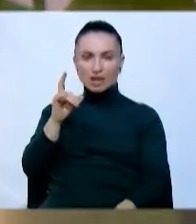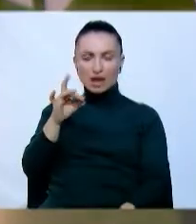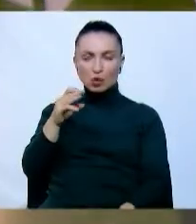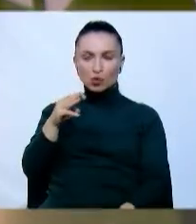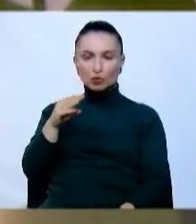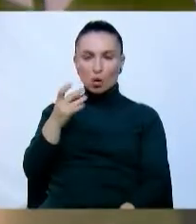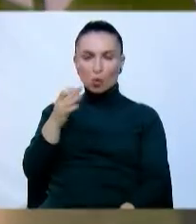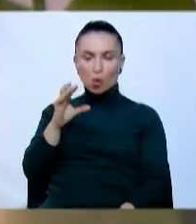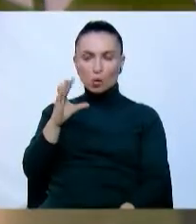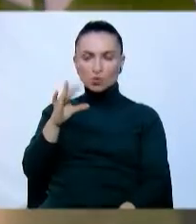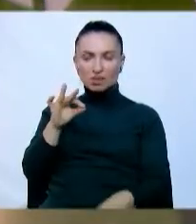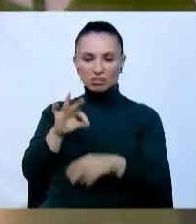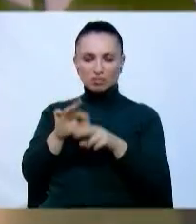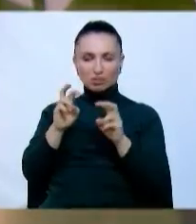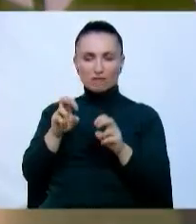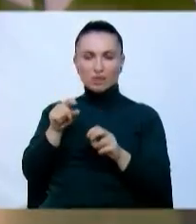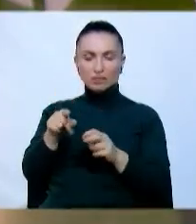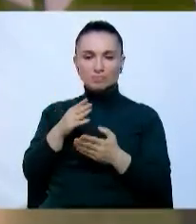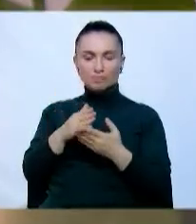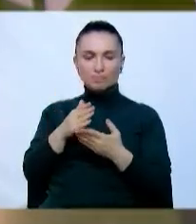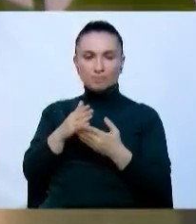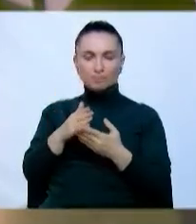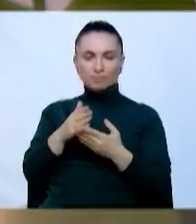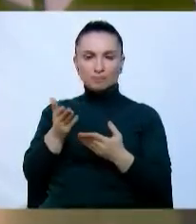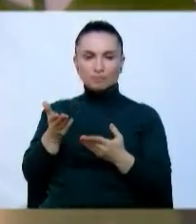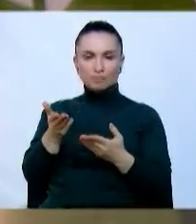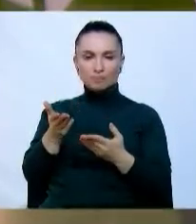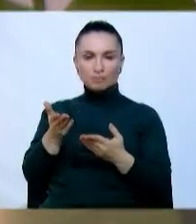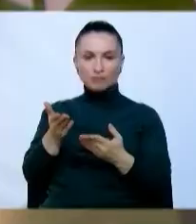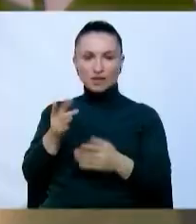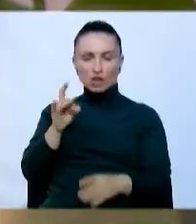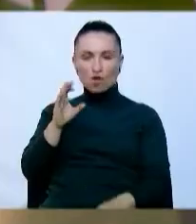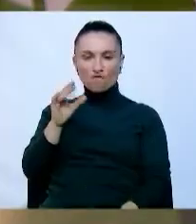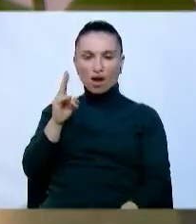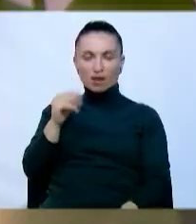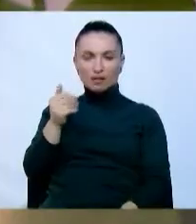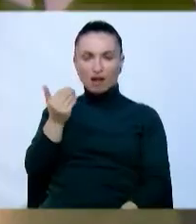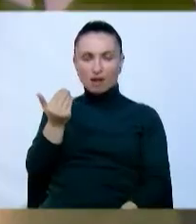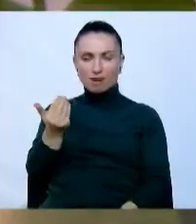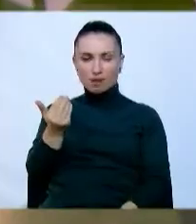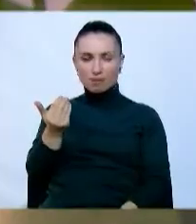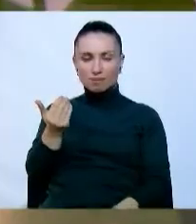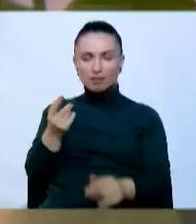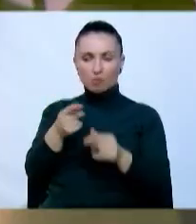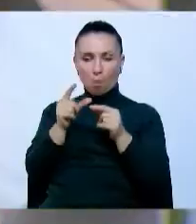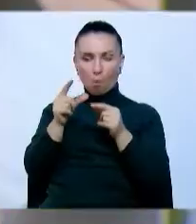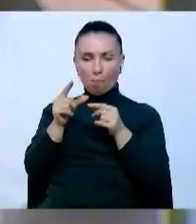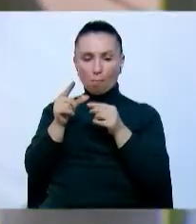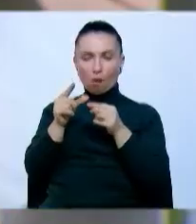დაავადება კერატოკონუსი. კერატოკონუსი გახლავთ რქოვანის პროგრესირებადი გათხელება